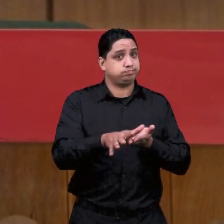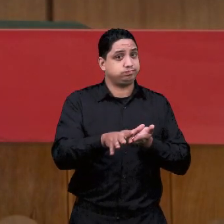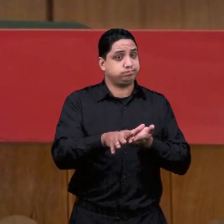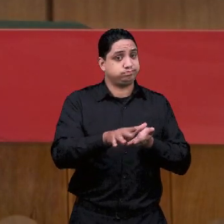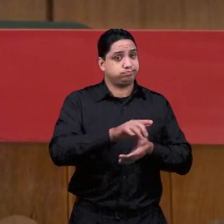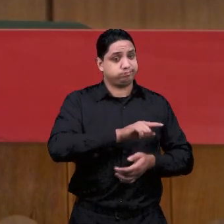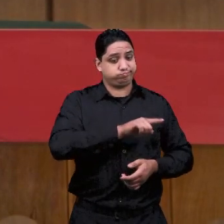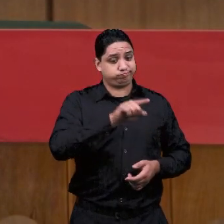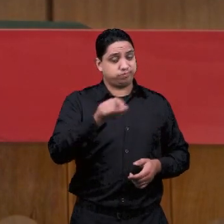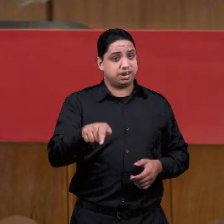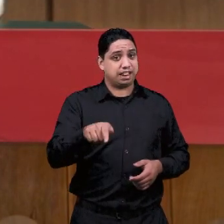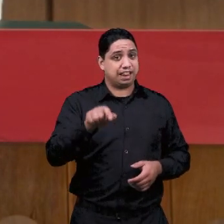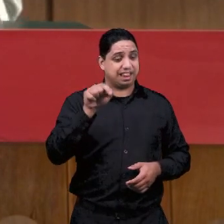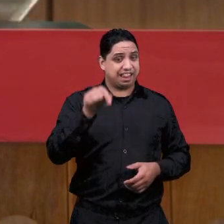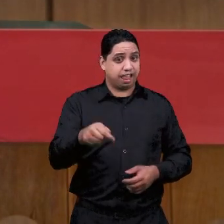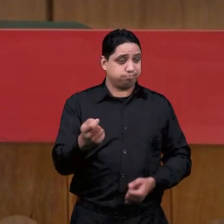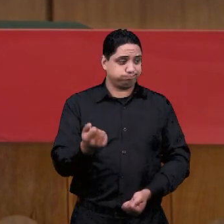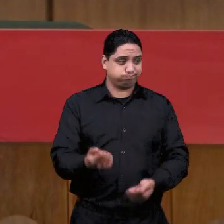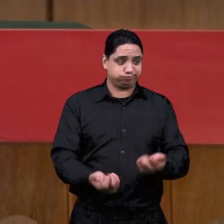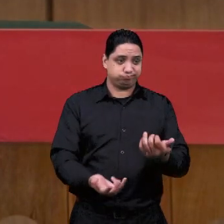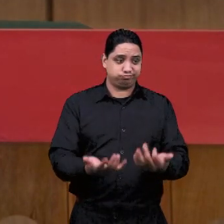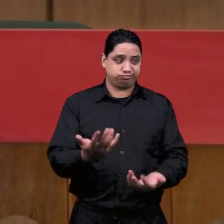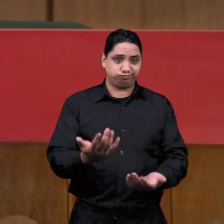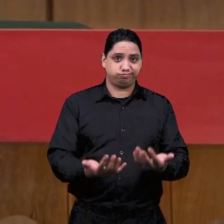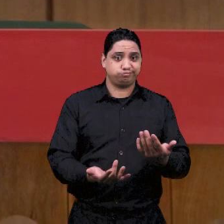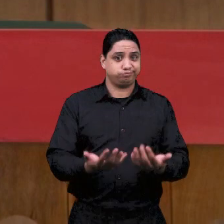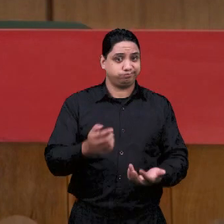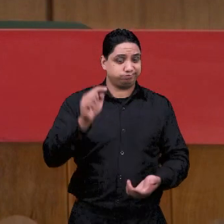Dieu les a mis dans l'obscurité,